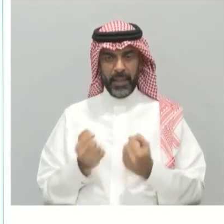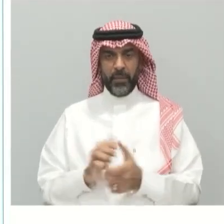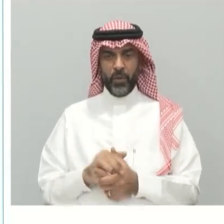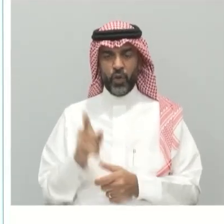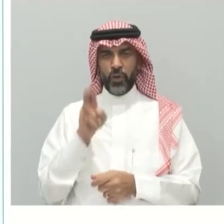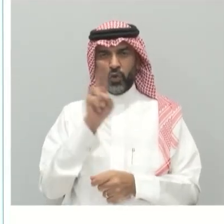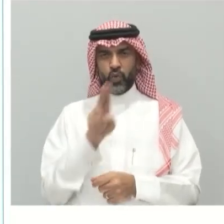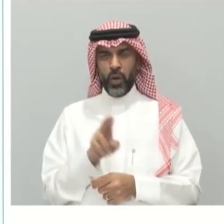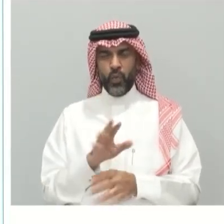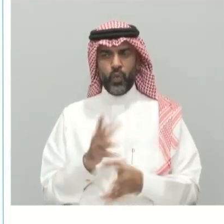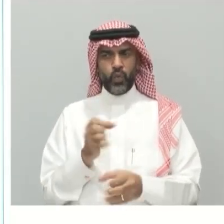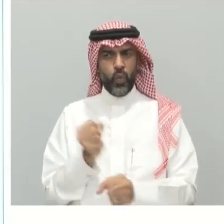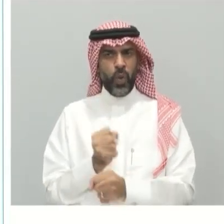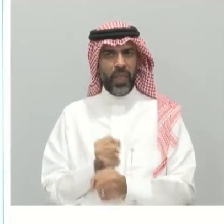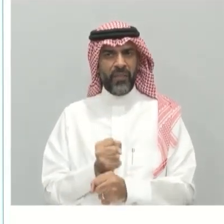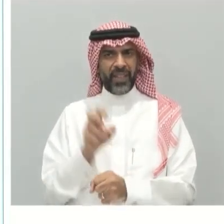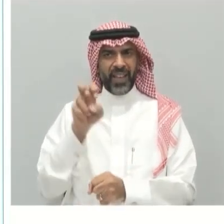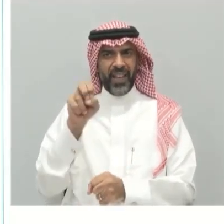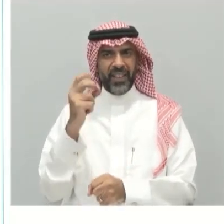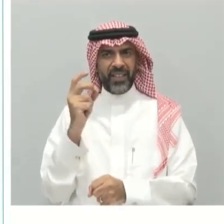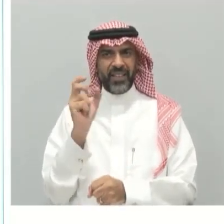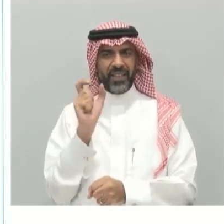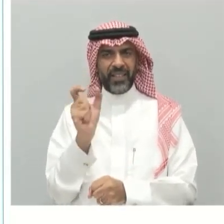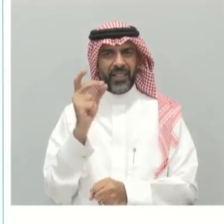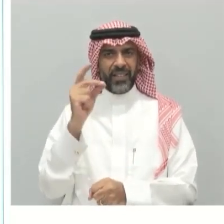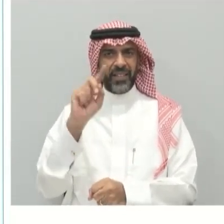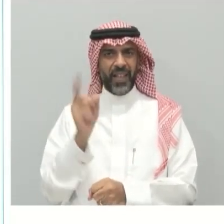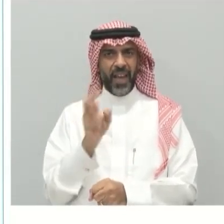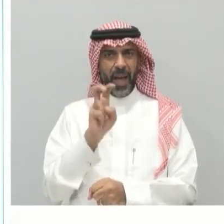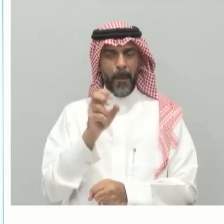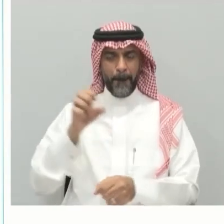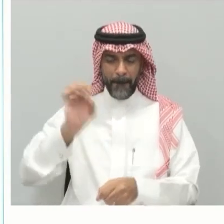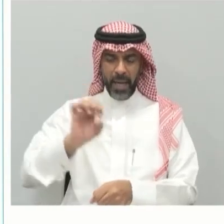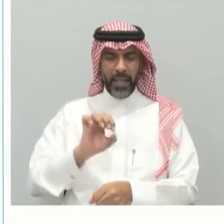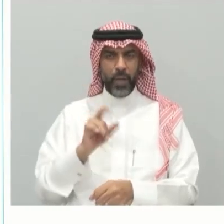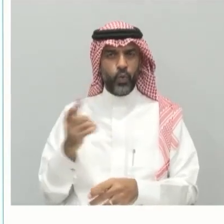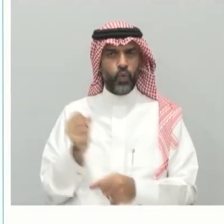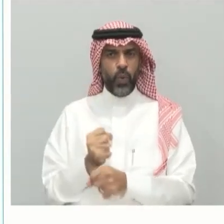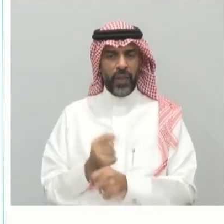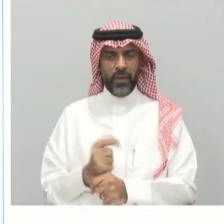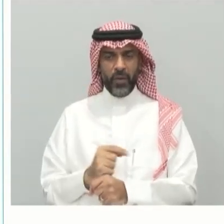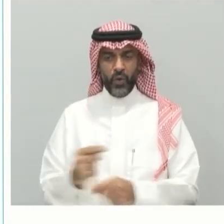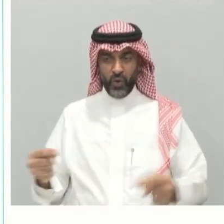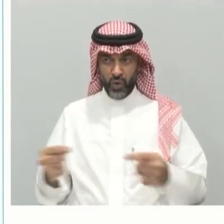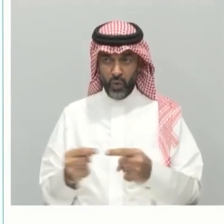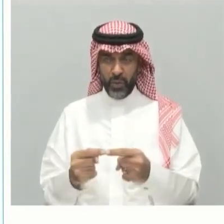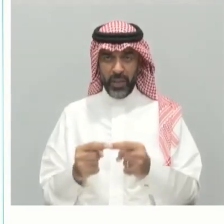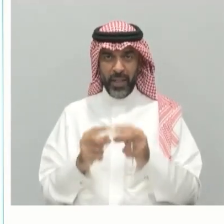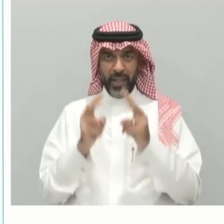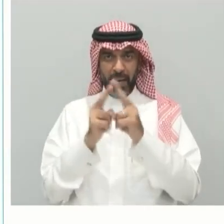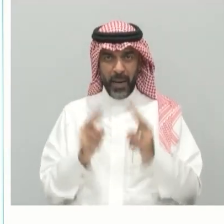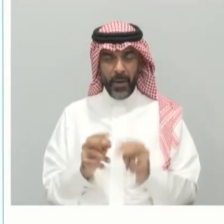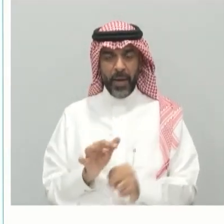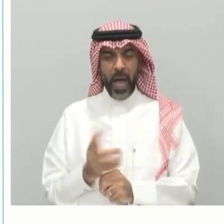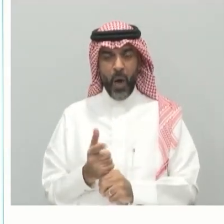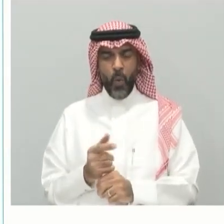وظيفه القنطره الملحيه ما وظيفه القنطره الملحيه هل هو توصيل الدائره الكهربيه للسماح بانتقال الالكترونات او